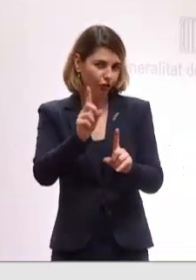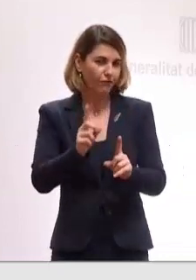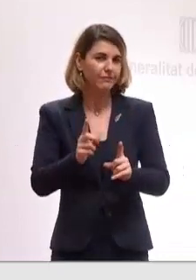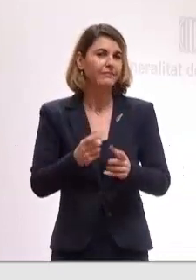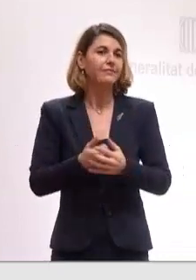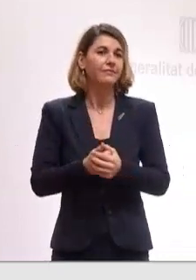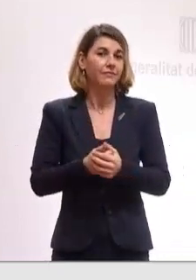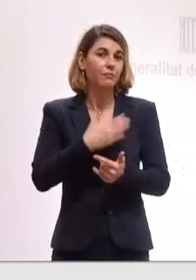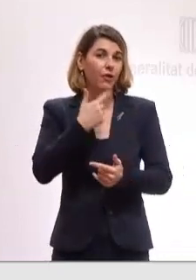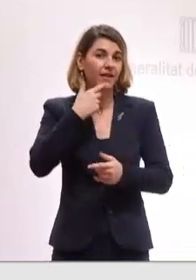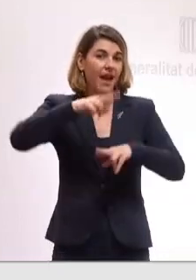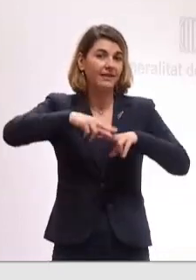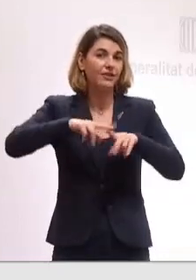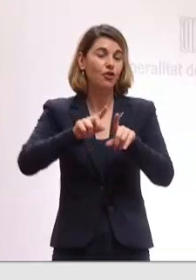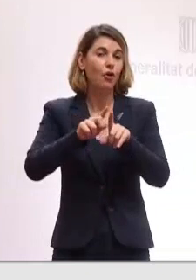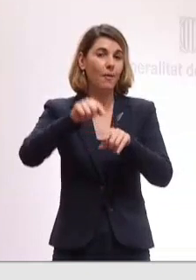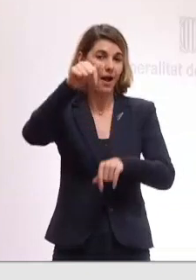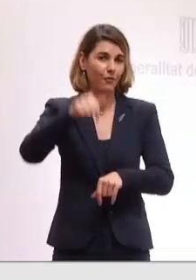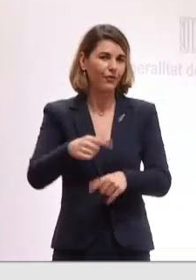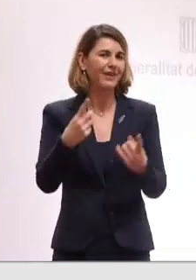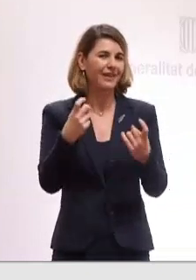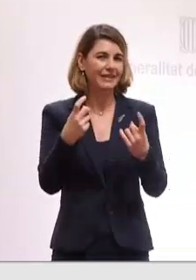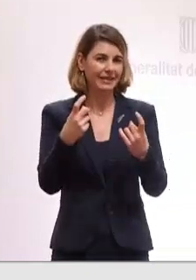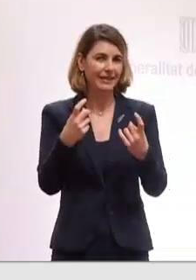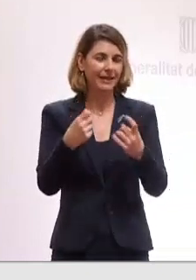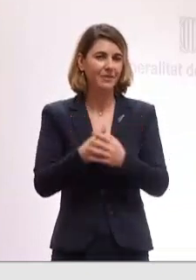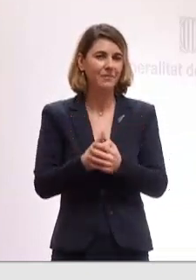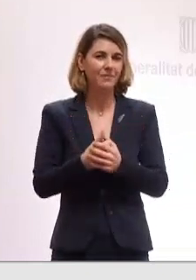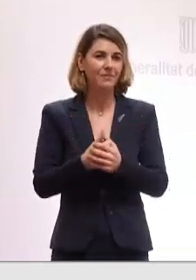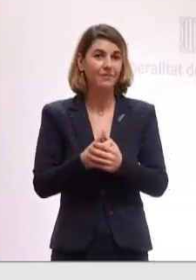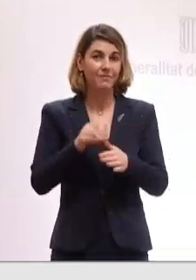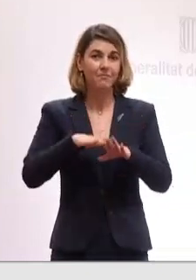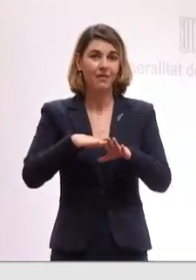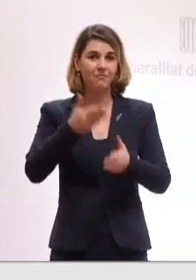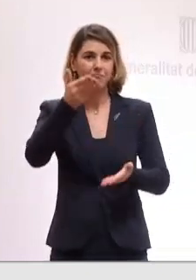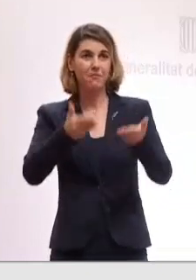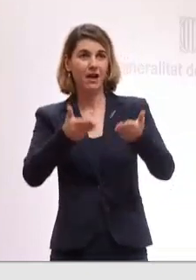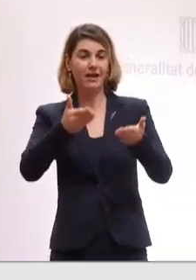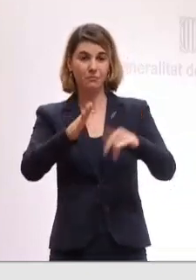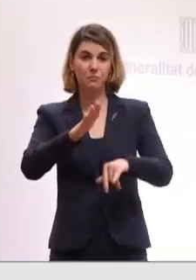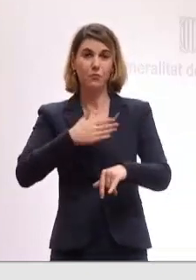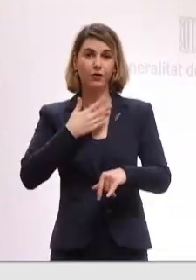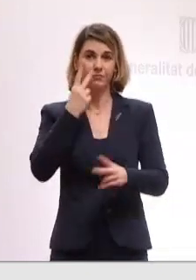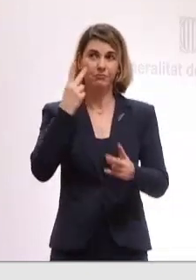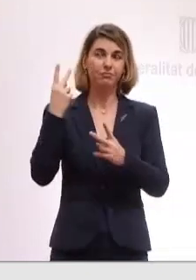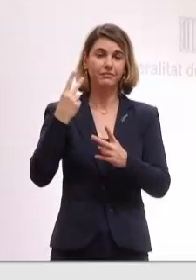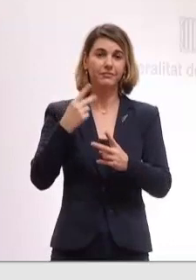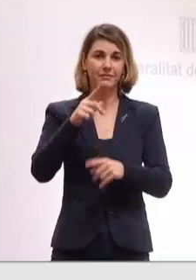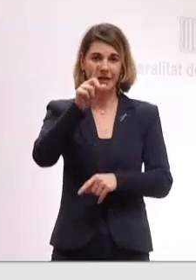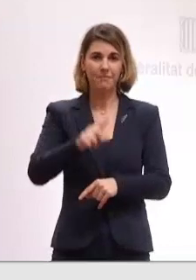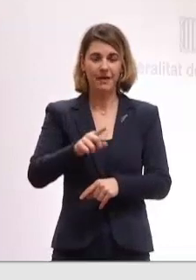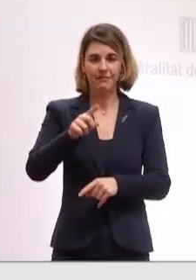mateix actes com el d'avui són necessaris. Són necessaris per fer aquest balanç que també ha comentat